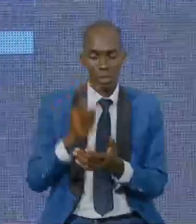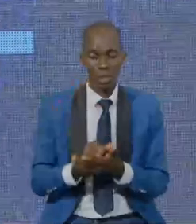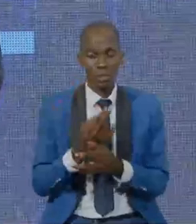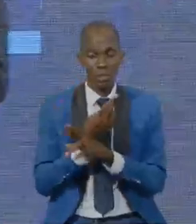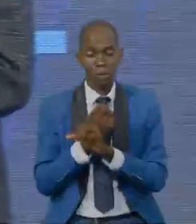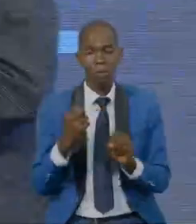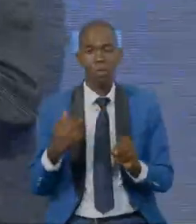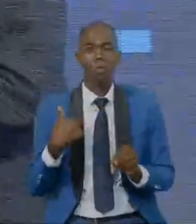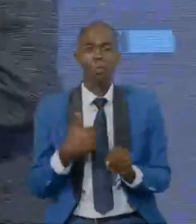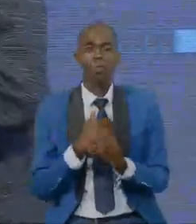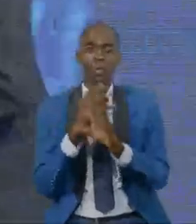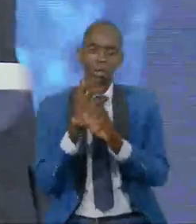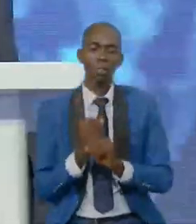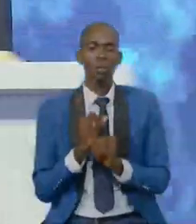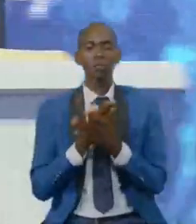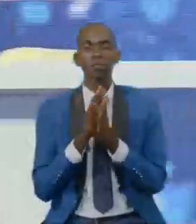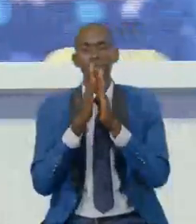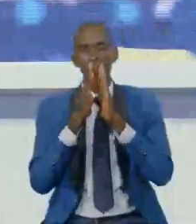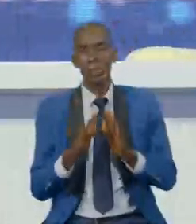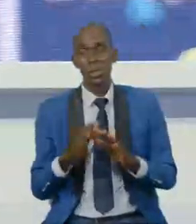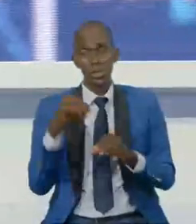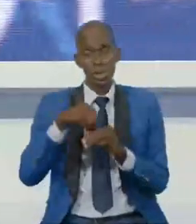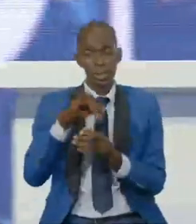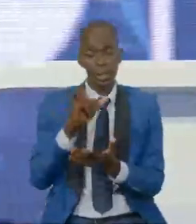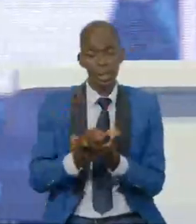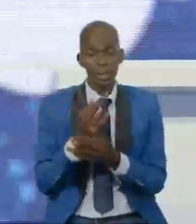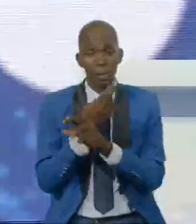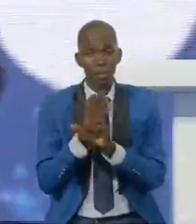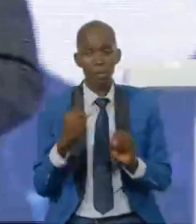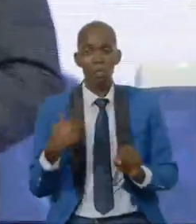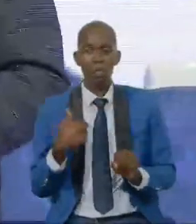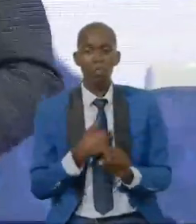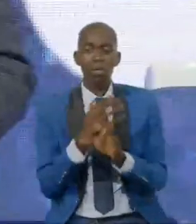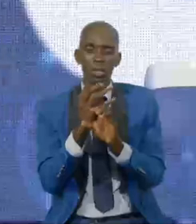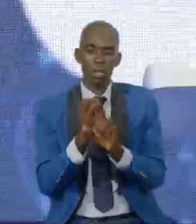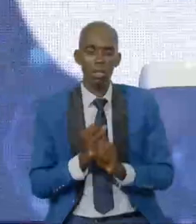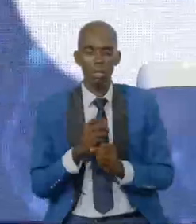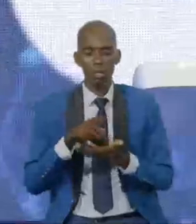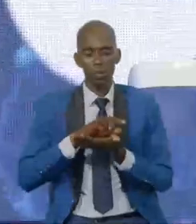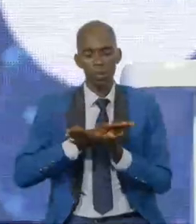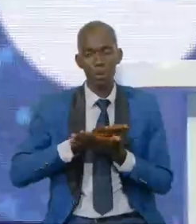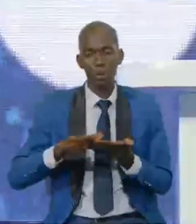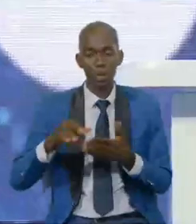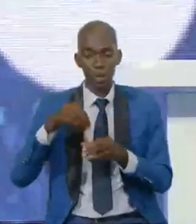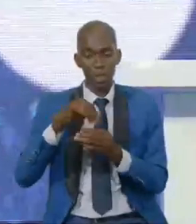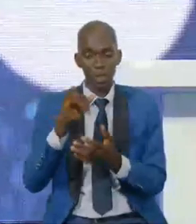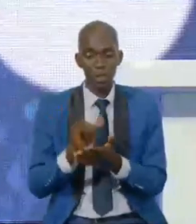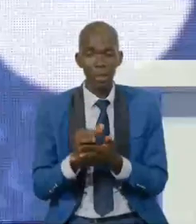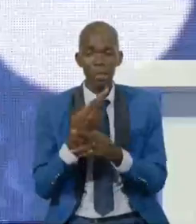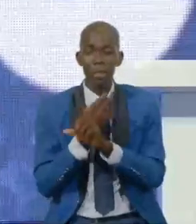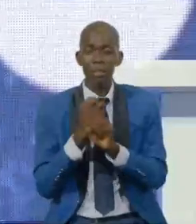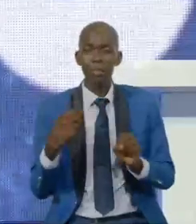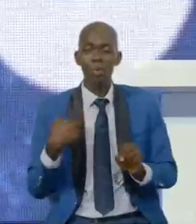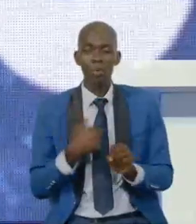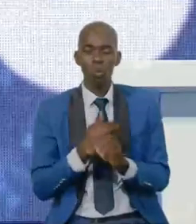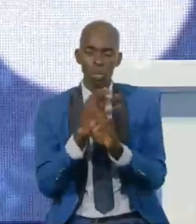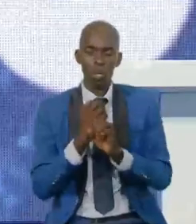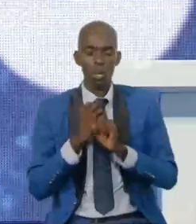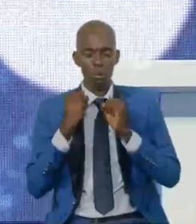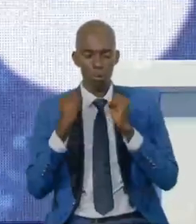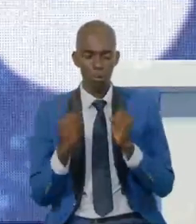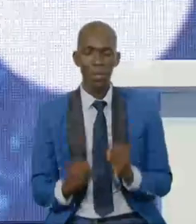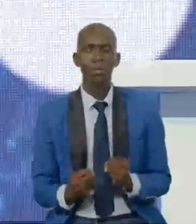peace. C'est dans la rédemption là que nous avons la paix. That redemption we have purity. C'est dans cette rédemption que nous avons la pureté. That redemption we have power. C'est dans la